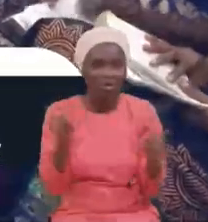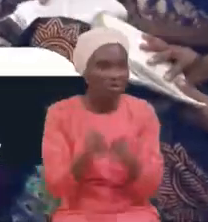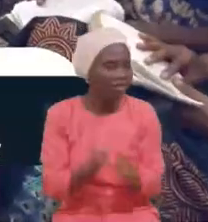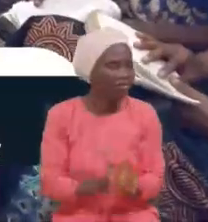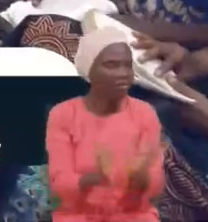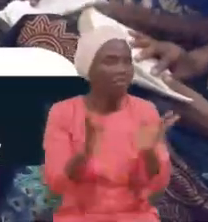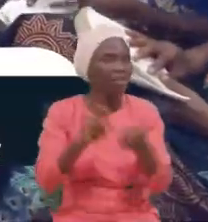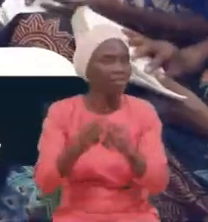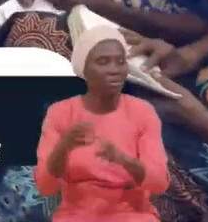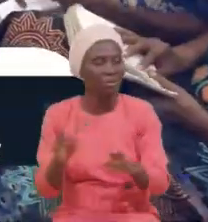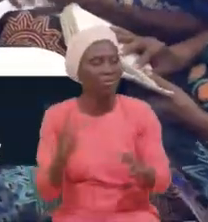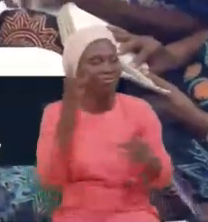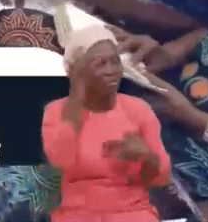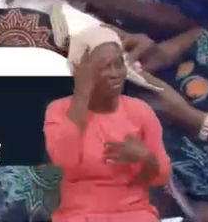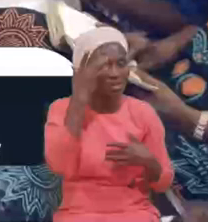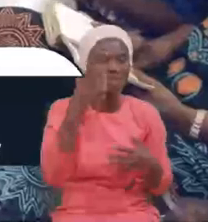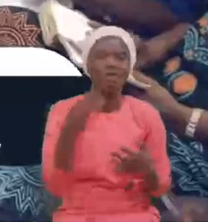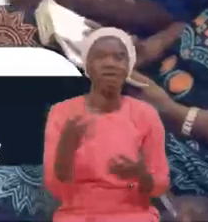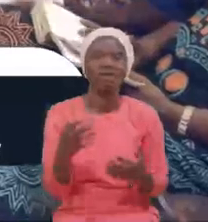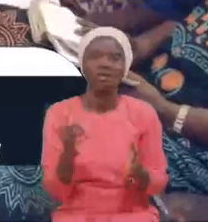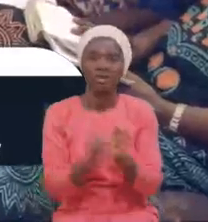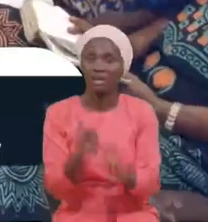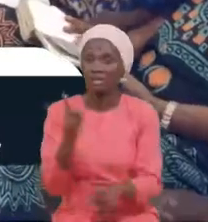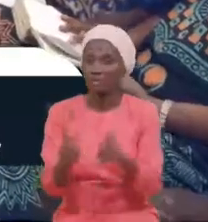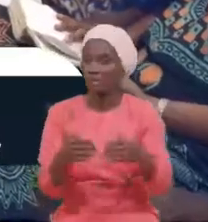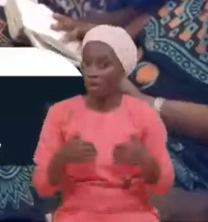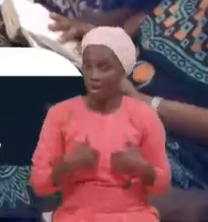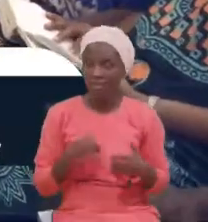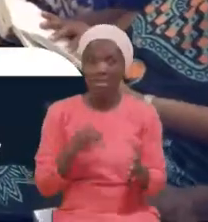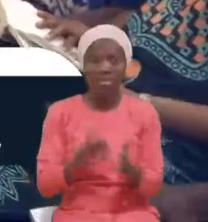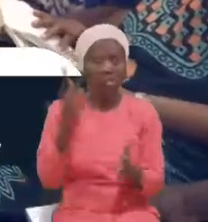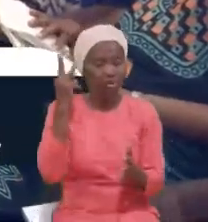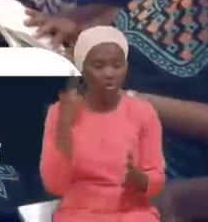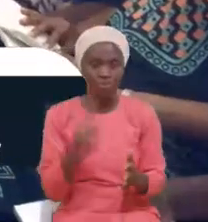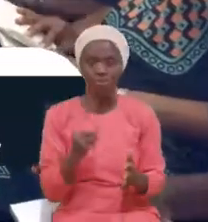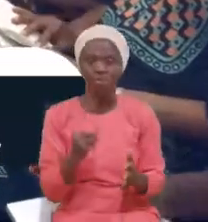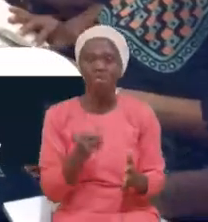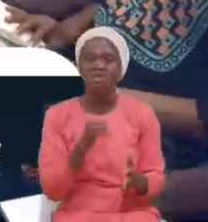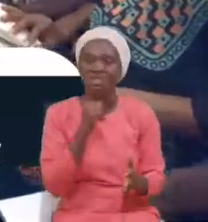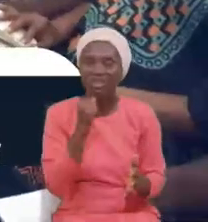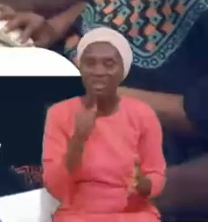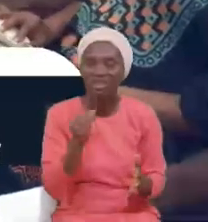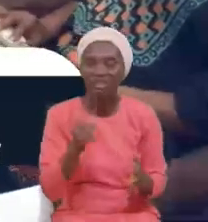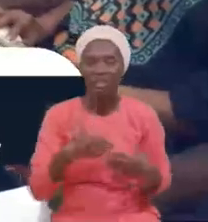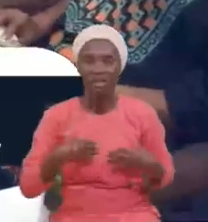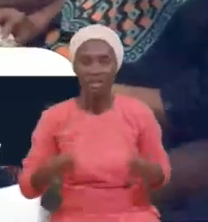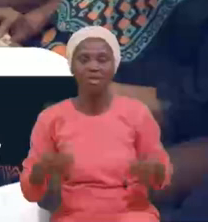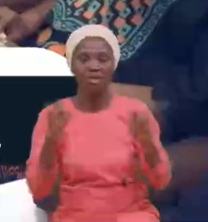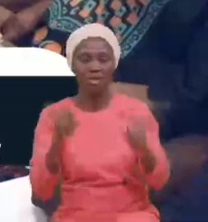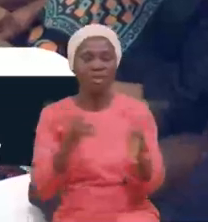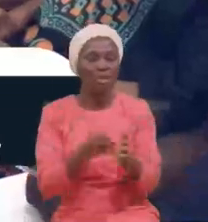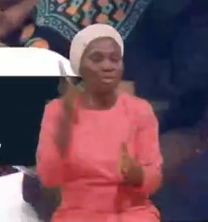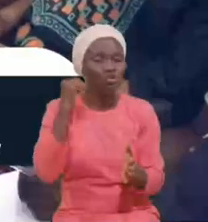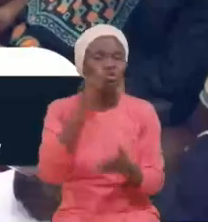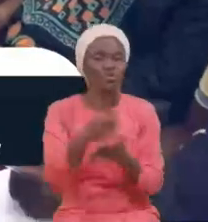ou un problème général ou les maladies que les gens contractent, mais c'est quelque chose d'incurable, quelque chose de